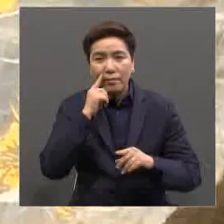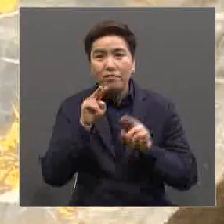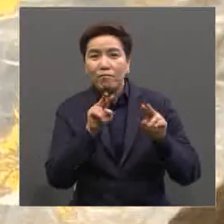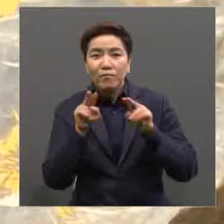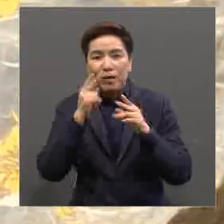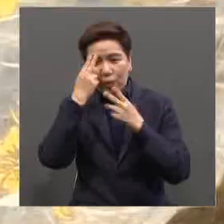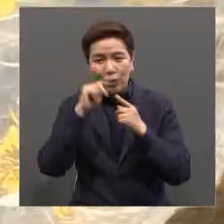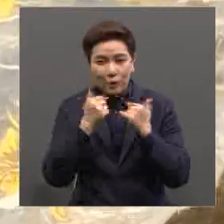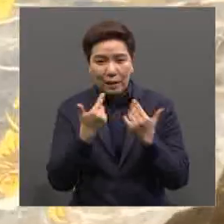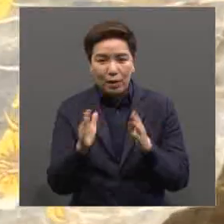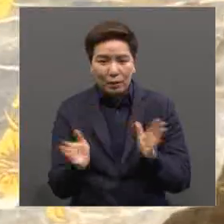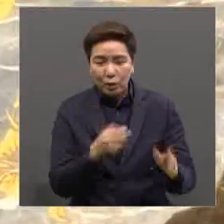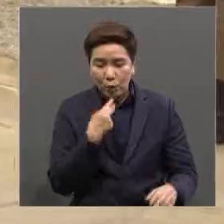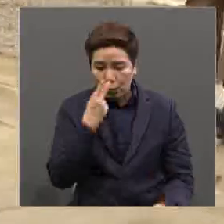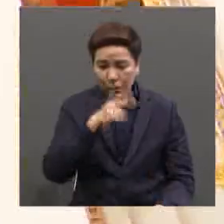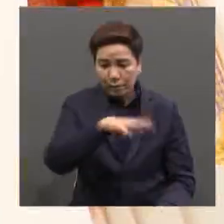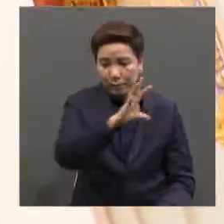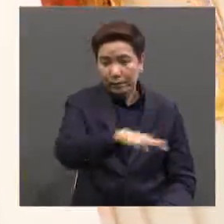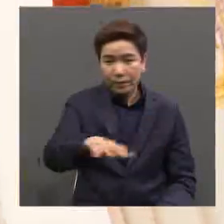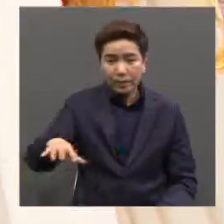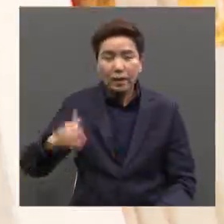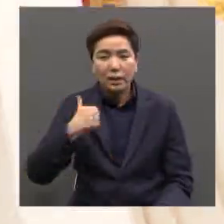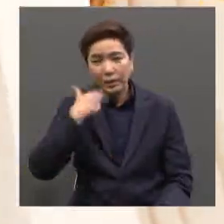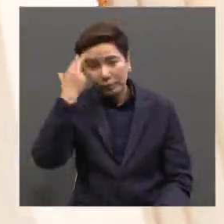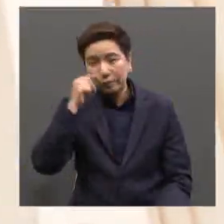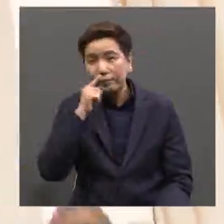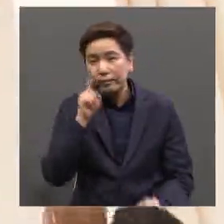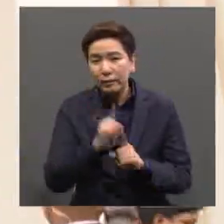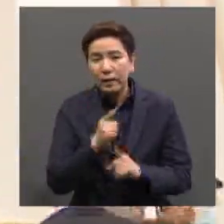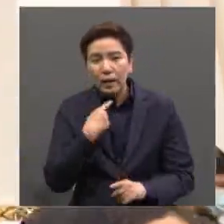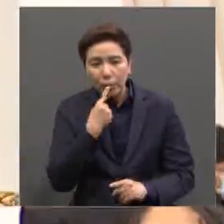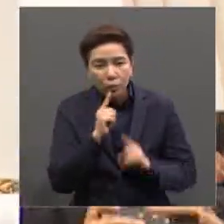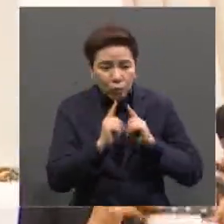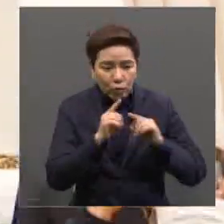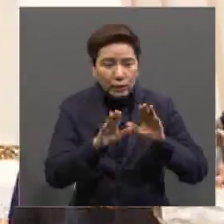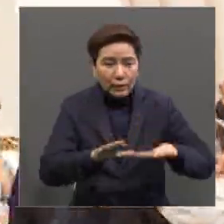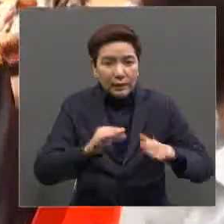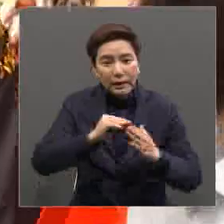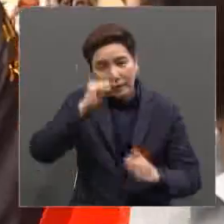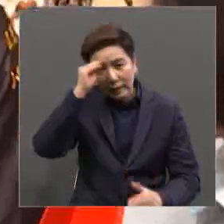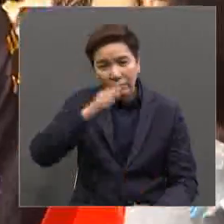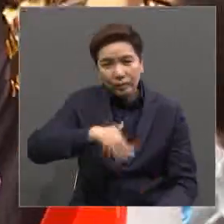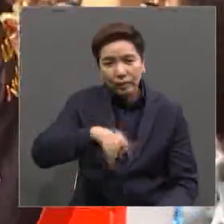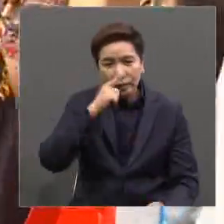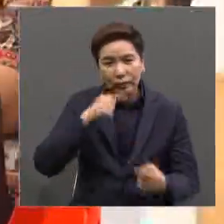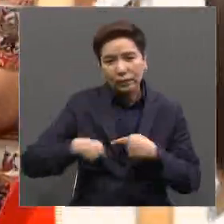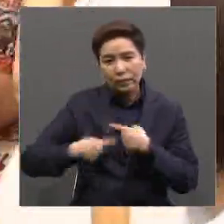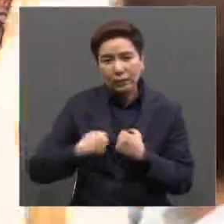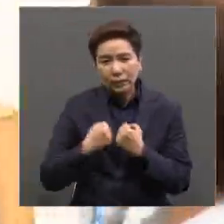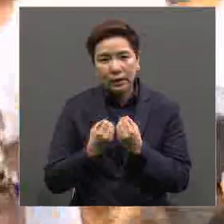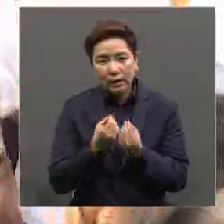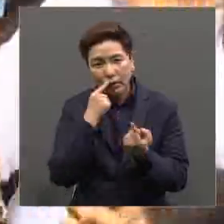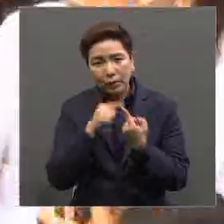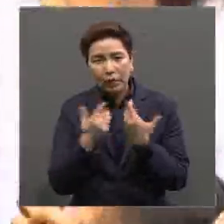กระพริบเลยนะในระหว่างเดินชมสถานที่ค่ะนายกรัฐมนตรีอย่างที่บอกไปก็แวะทักทายประชาชนน้องๆนักเรียนที่มาให้กำลังใ